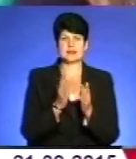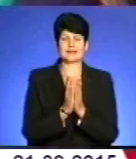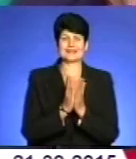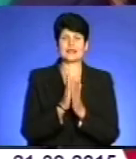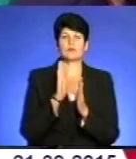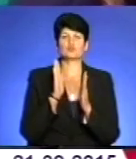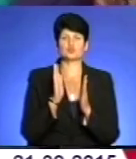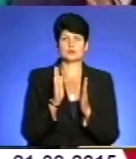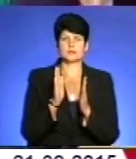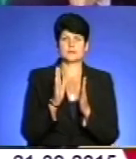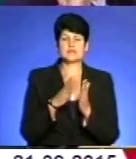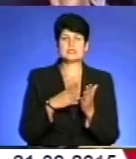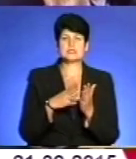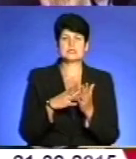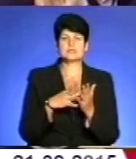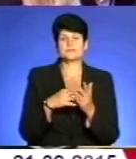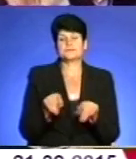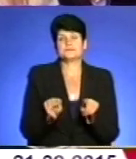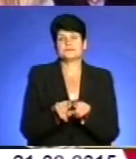буде своєрідним